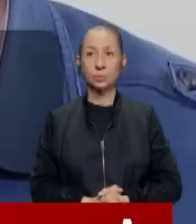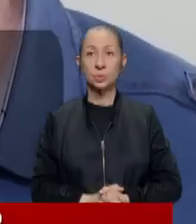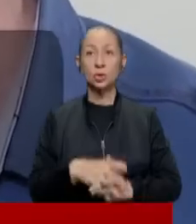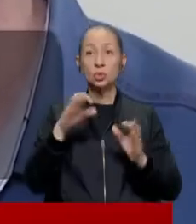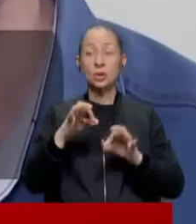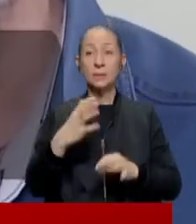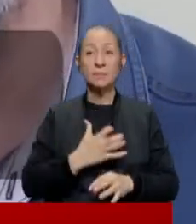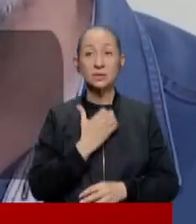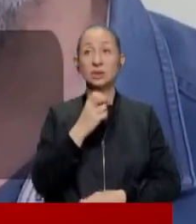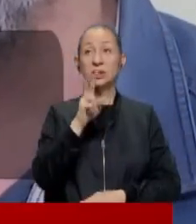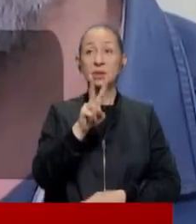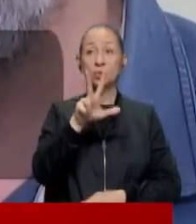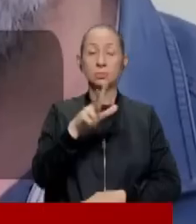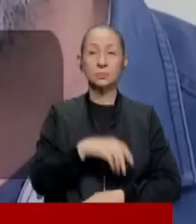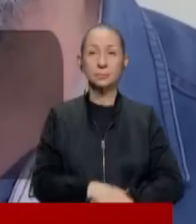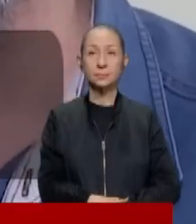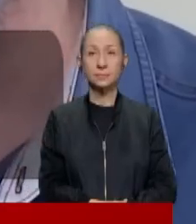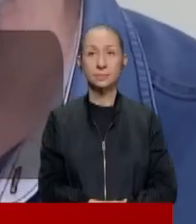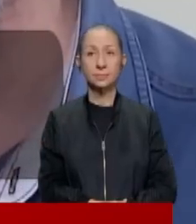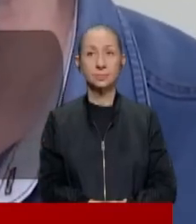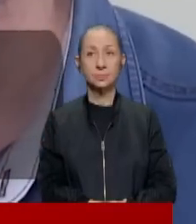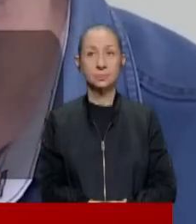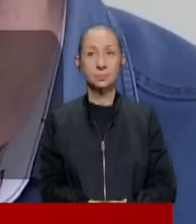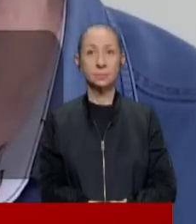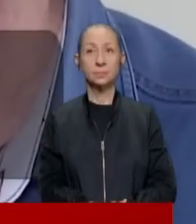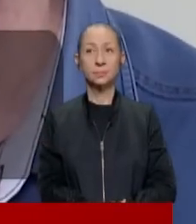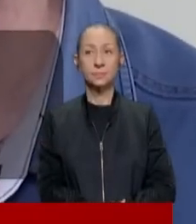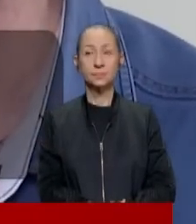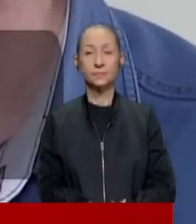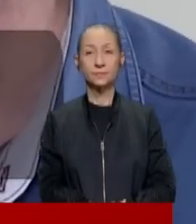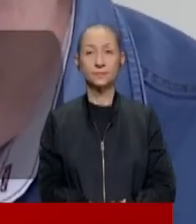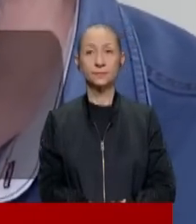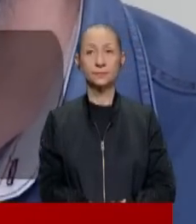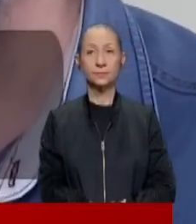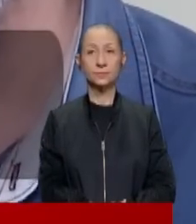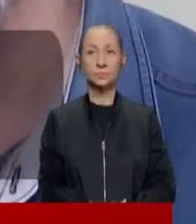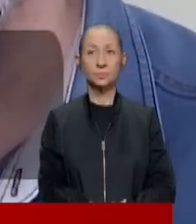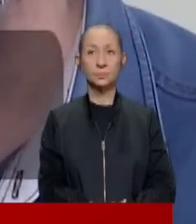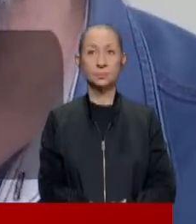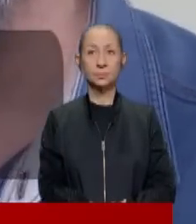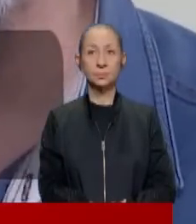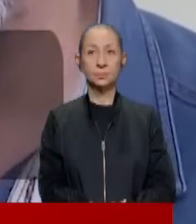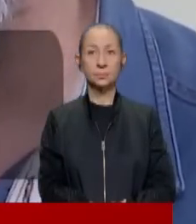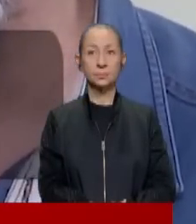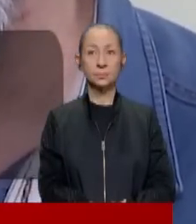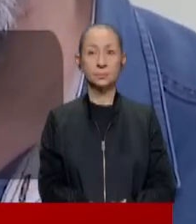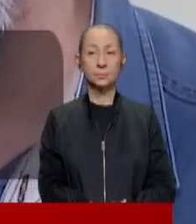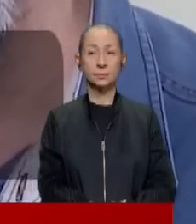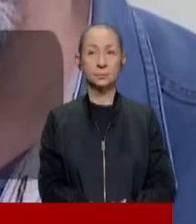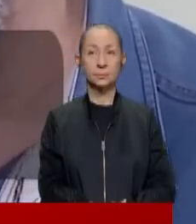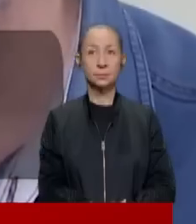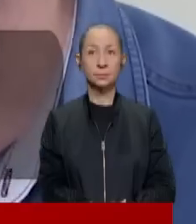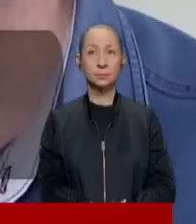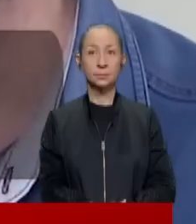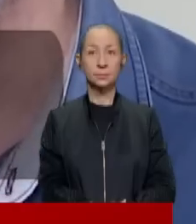şu anda maalesef 23.000 800 seviyesindeyiz bu oldukça düşük bir rakam bazı kan